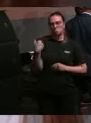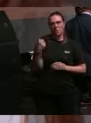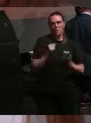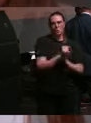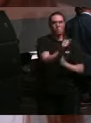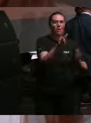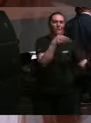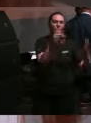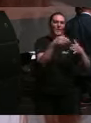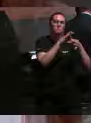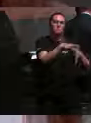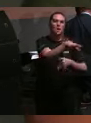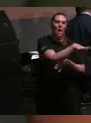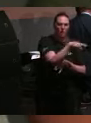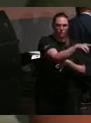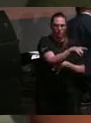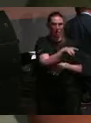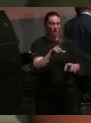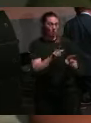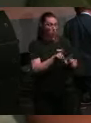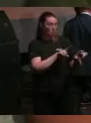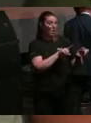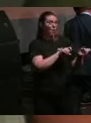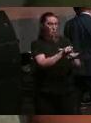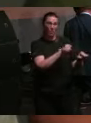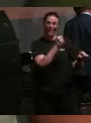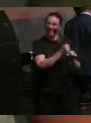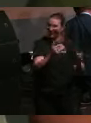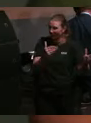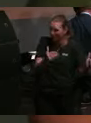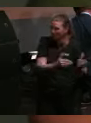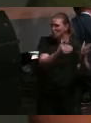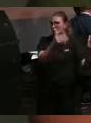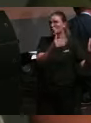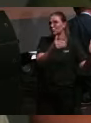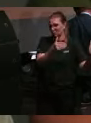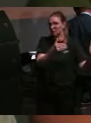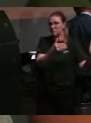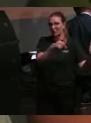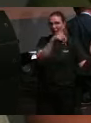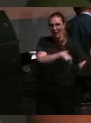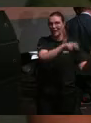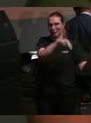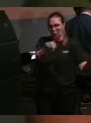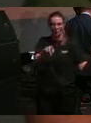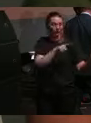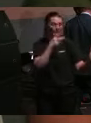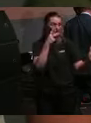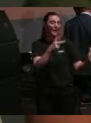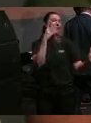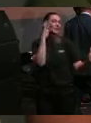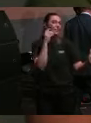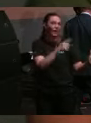land. Og det førte jo egentlig til den største motstandsbevegelsen nesten i nyere tid altså, i Norge, for det ser vi jo